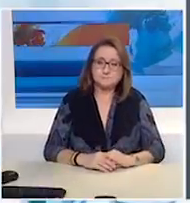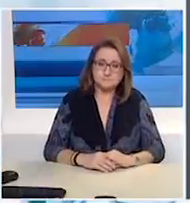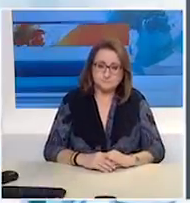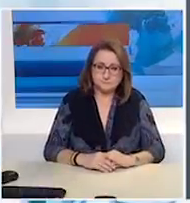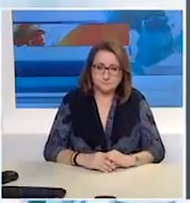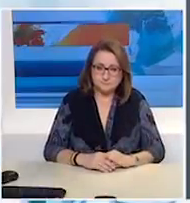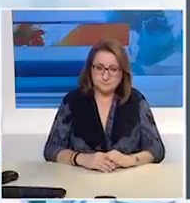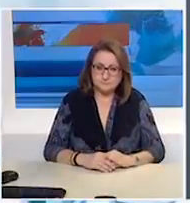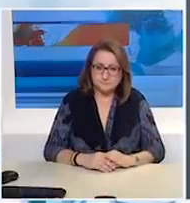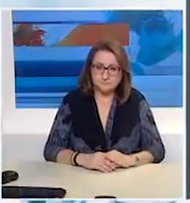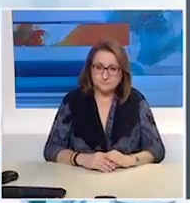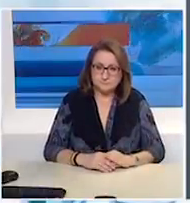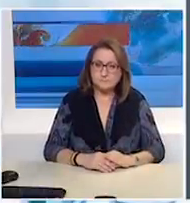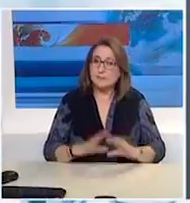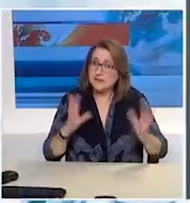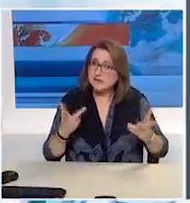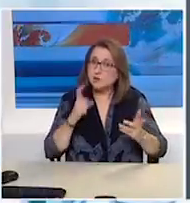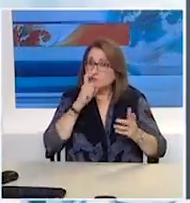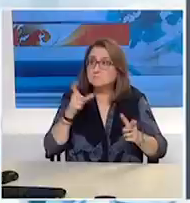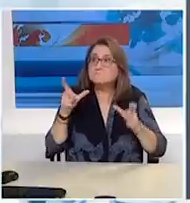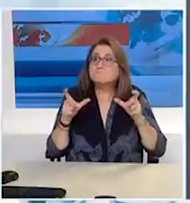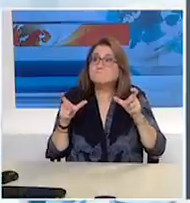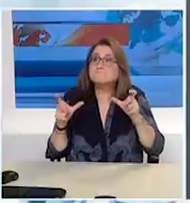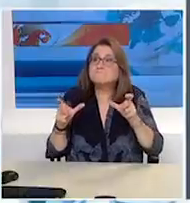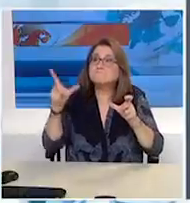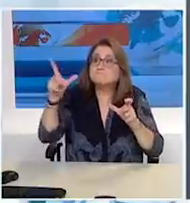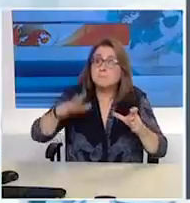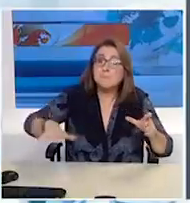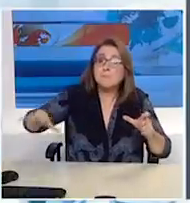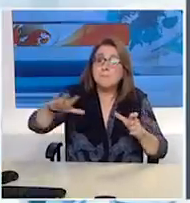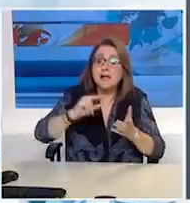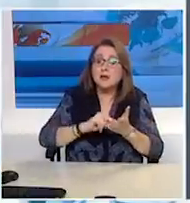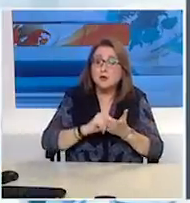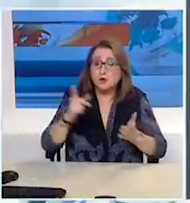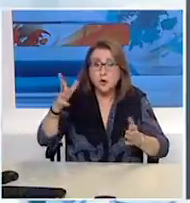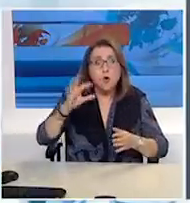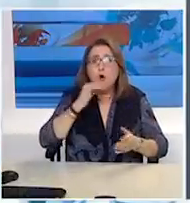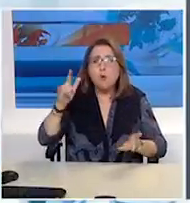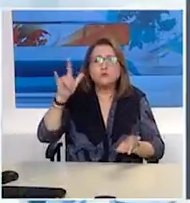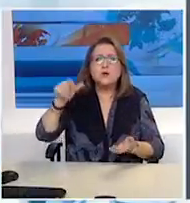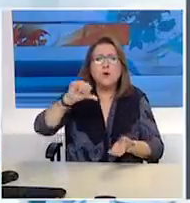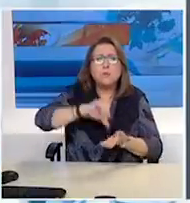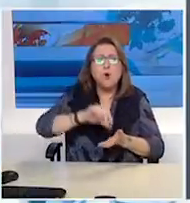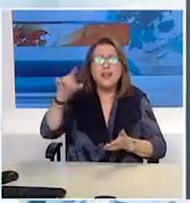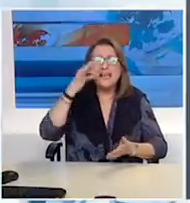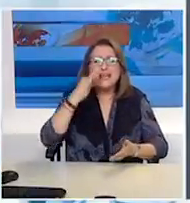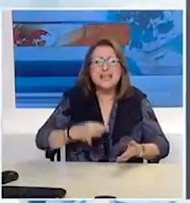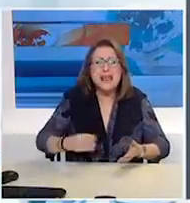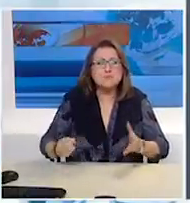οι φίλοι Σλοβένοι εξακολουθούν να τηρούν τα μέτρα, τις αποστάσεις. Θα σας θυμίσω το Γουχάν, το οποίο